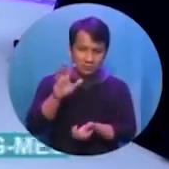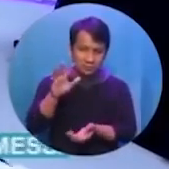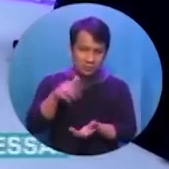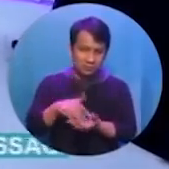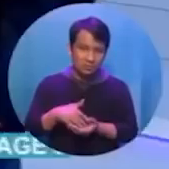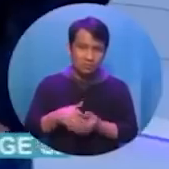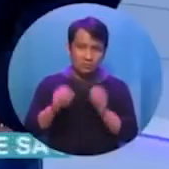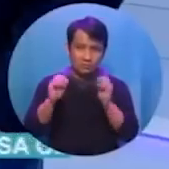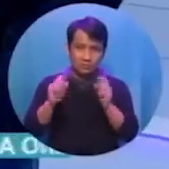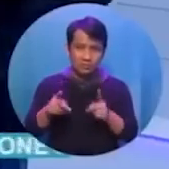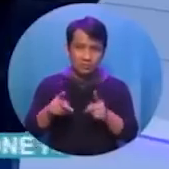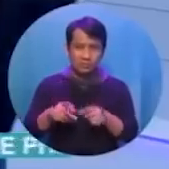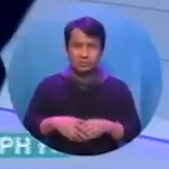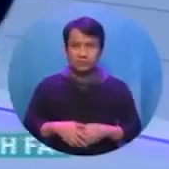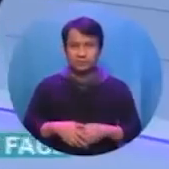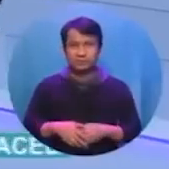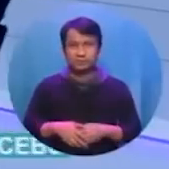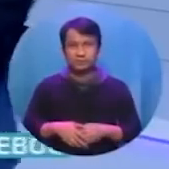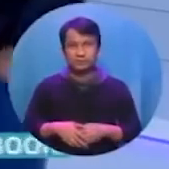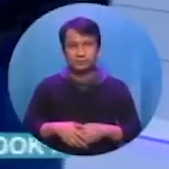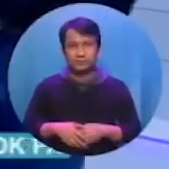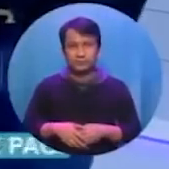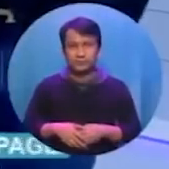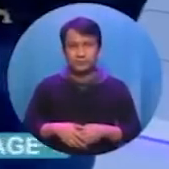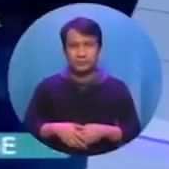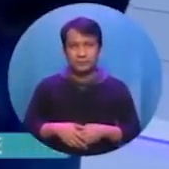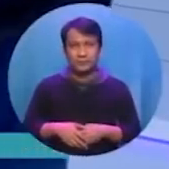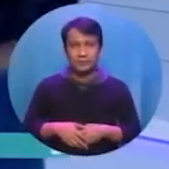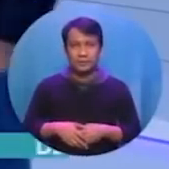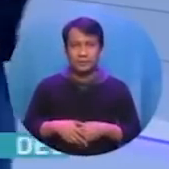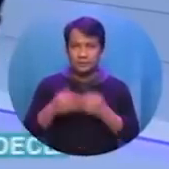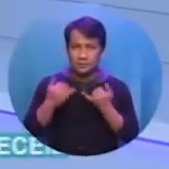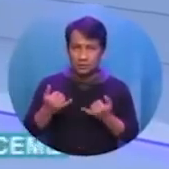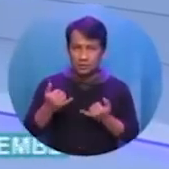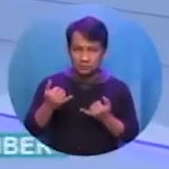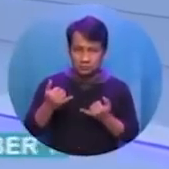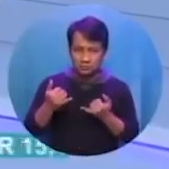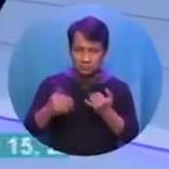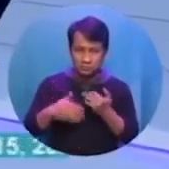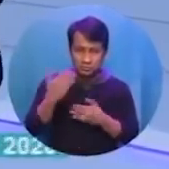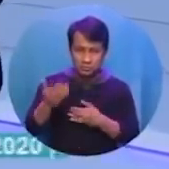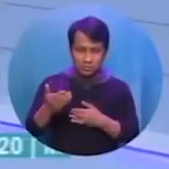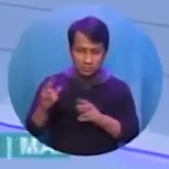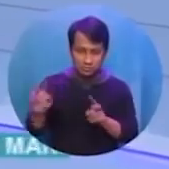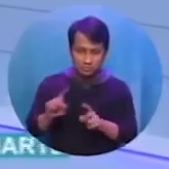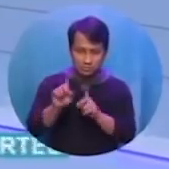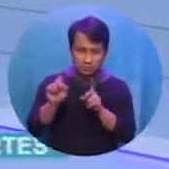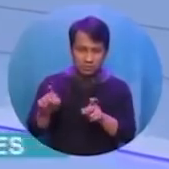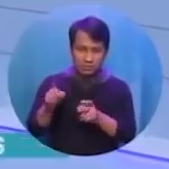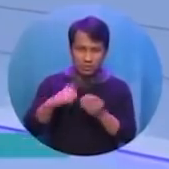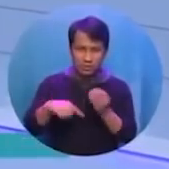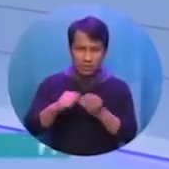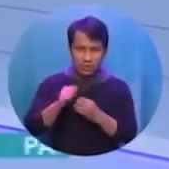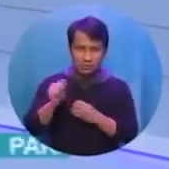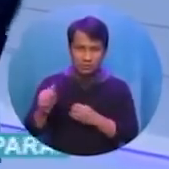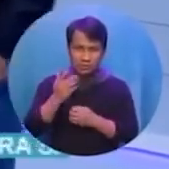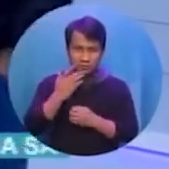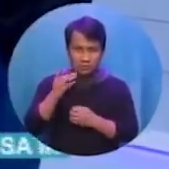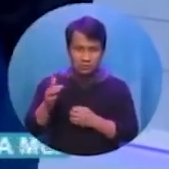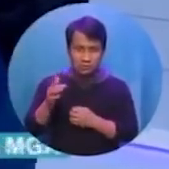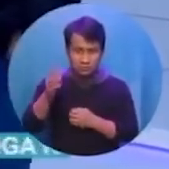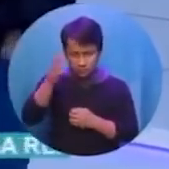pesos! Okay ba yun? Oh. Ngayon, sir, ang tanong, ano ba yung paborito ko manok,